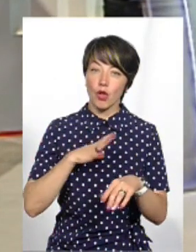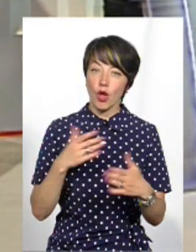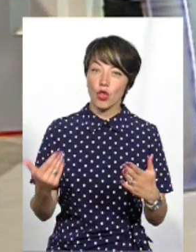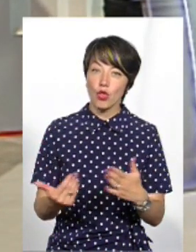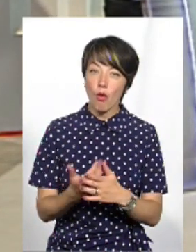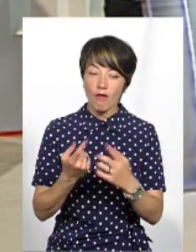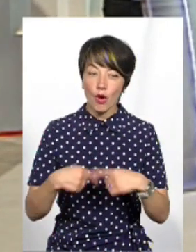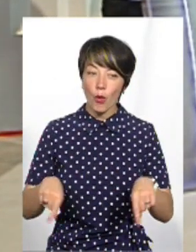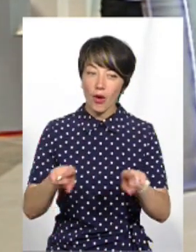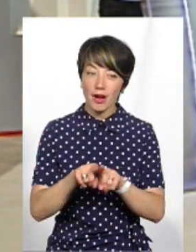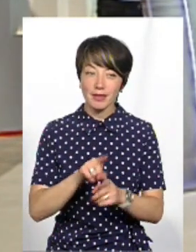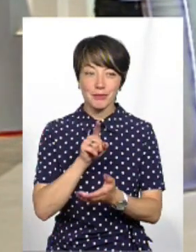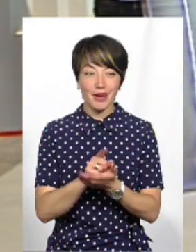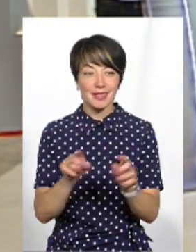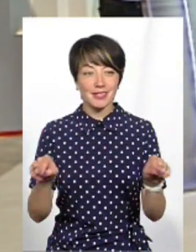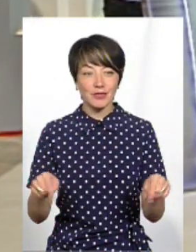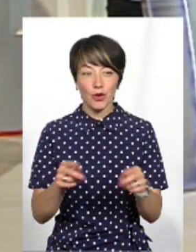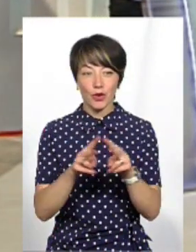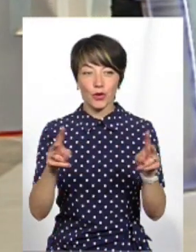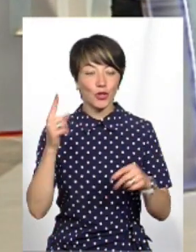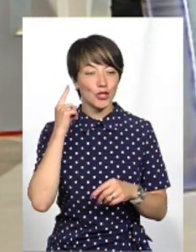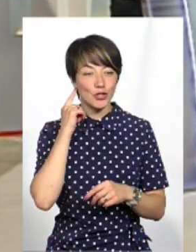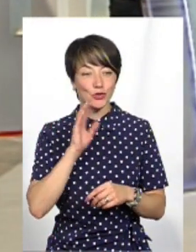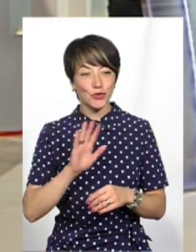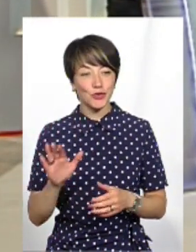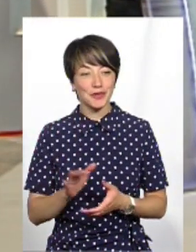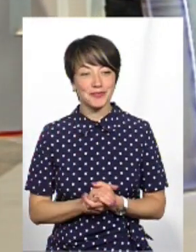якісь нові органи, які в нас мають створюватись, про які ніхто не чув.